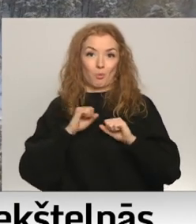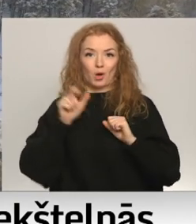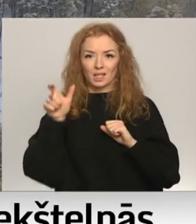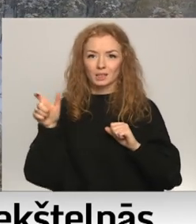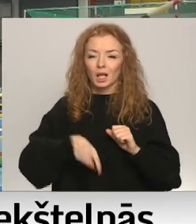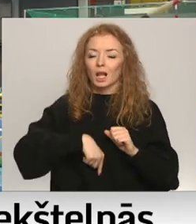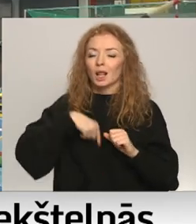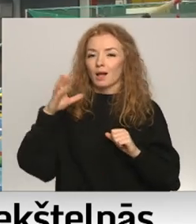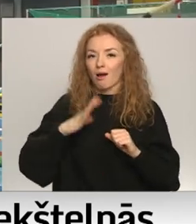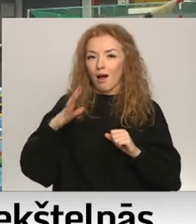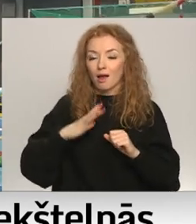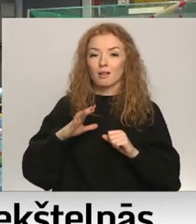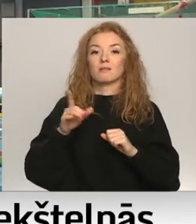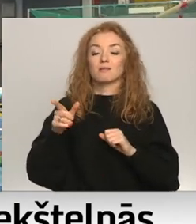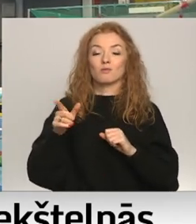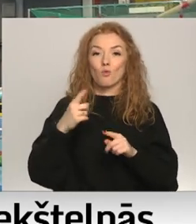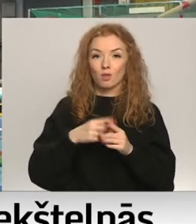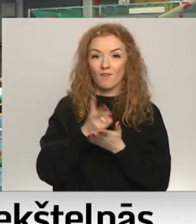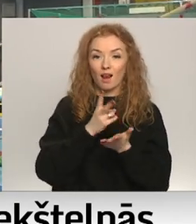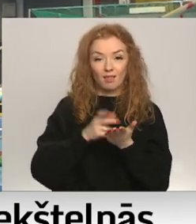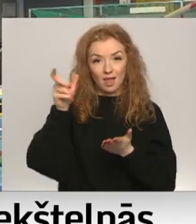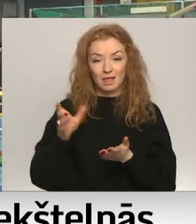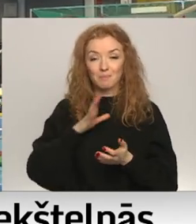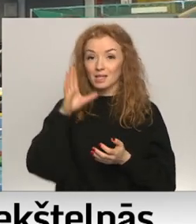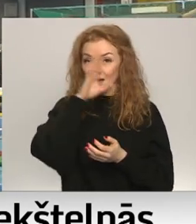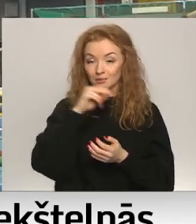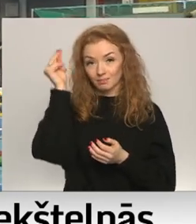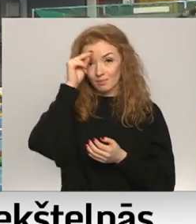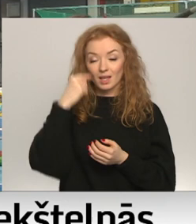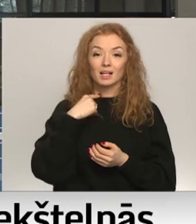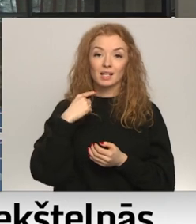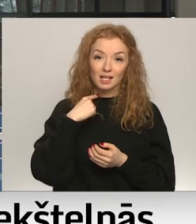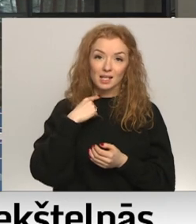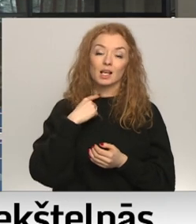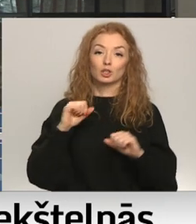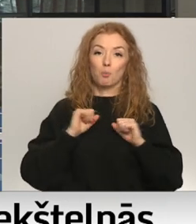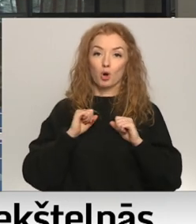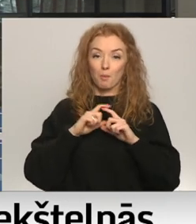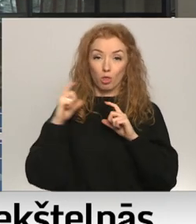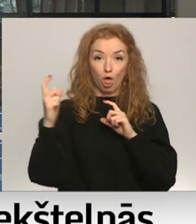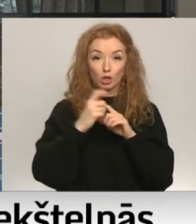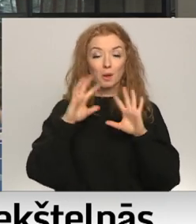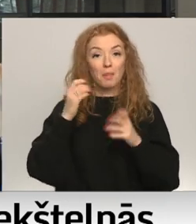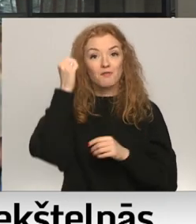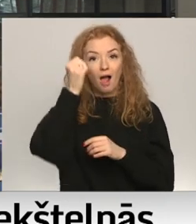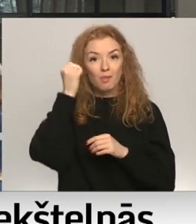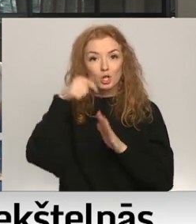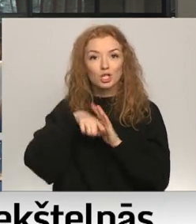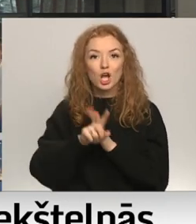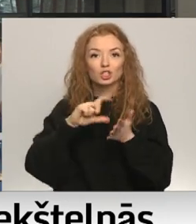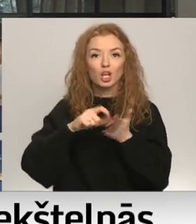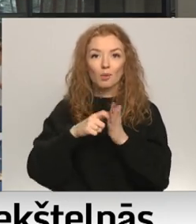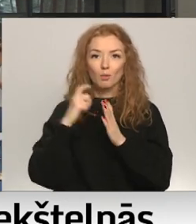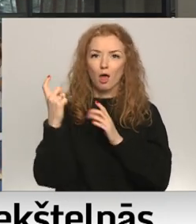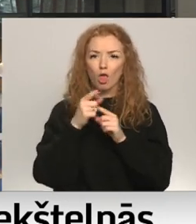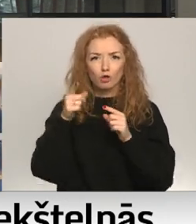ilgi. Galvaspilsētā vieglatlētiem bija iespēja trenēties Rīgas nacionālajā sporta manēžā, taču Valmierā iekštelpu manēža